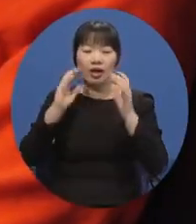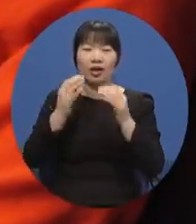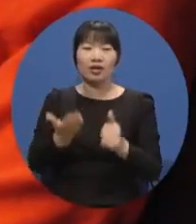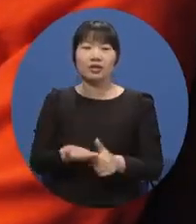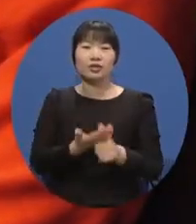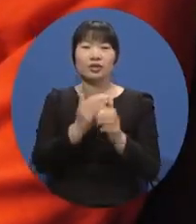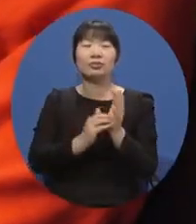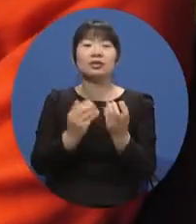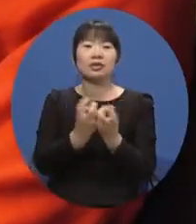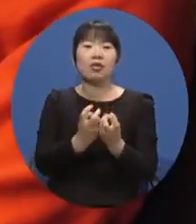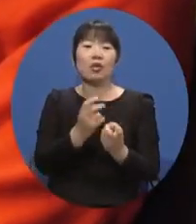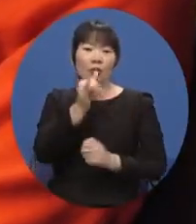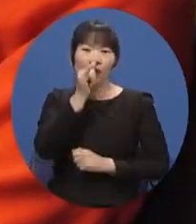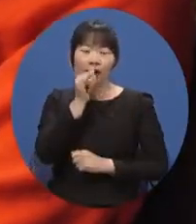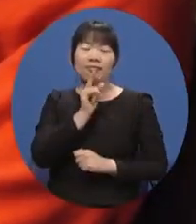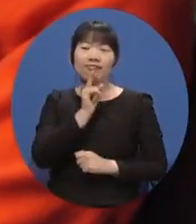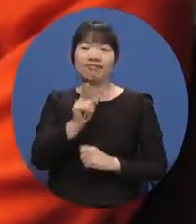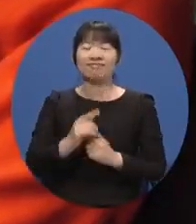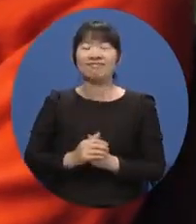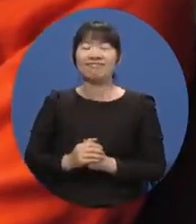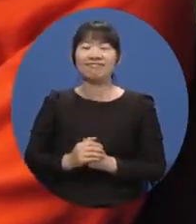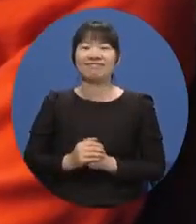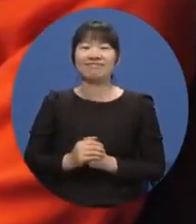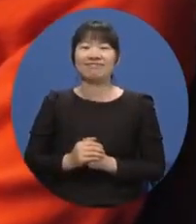여기 있다는데요.